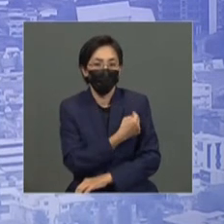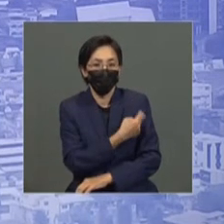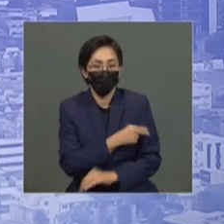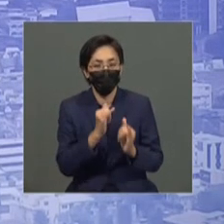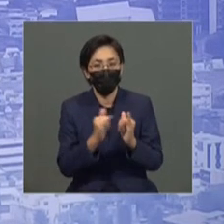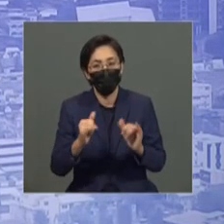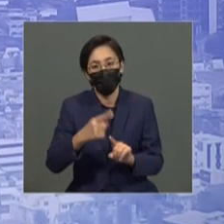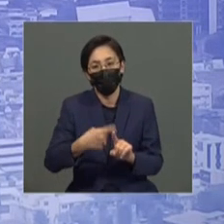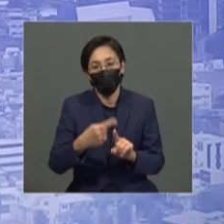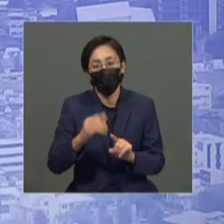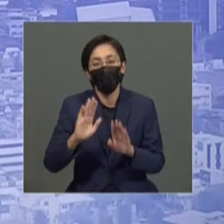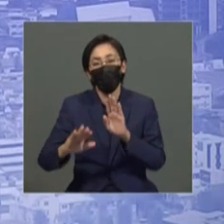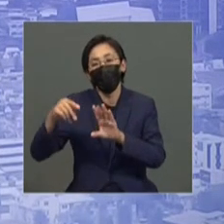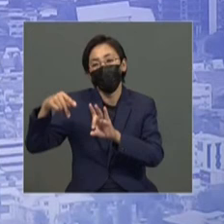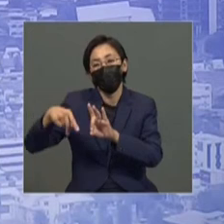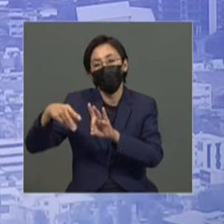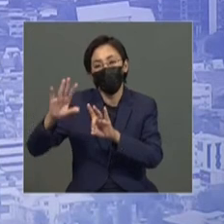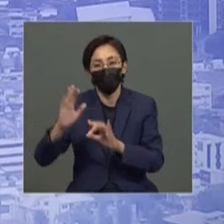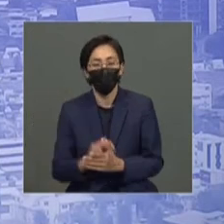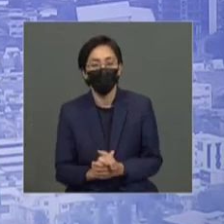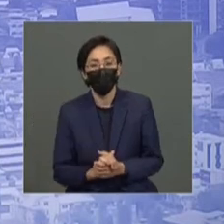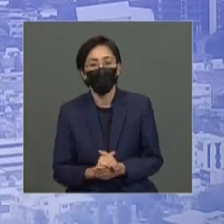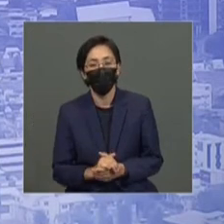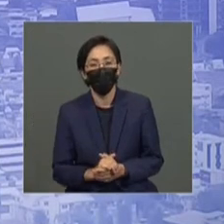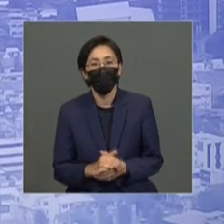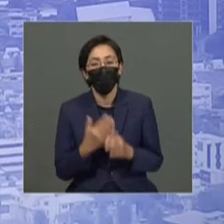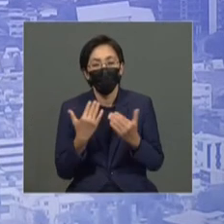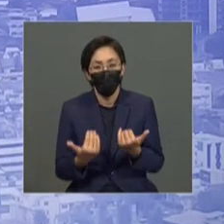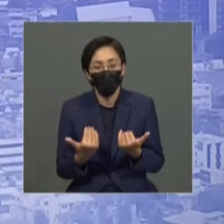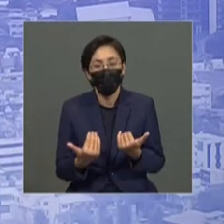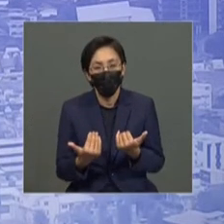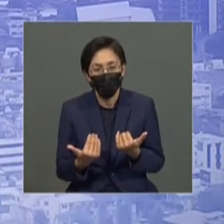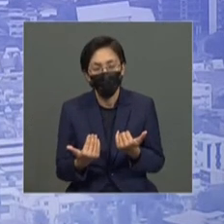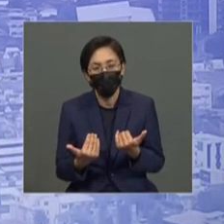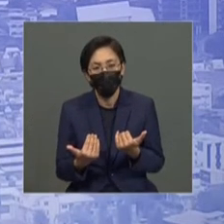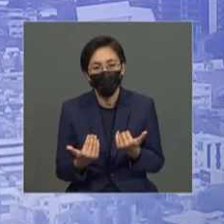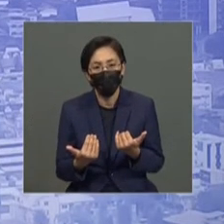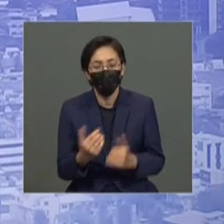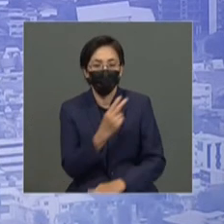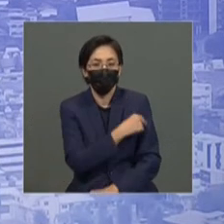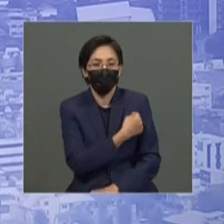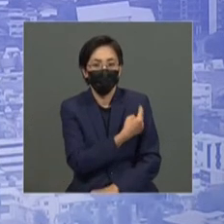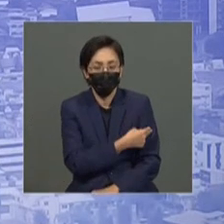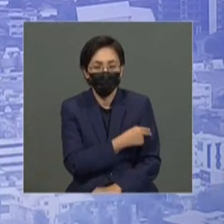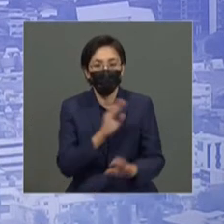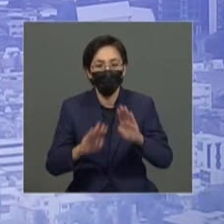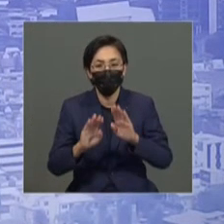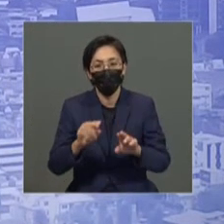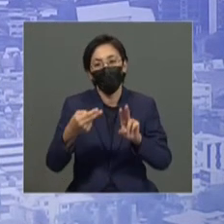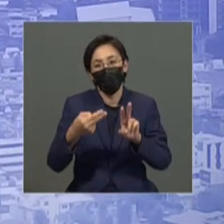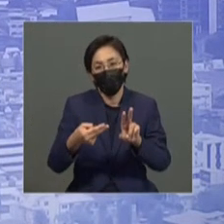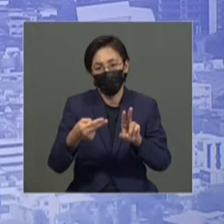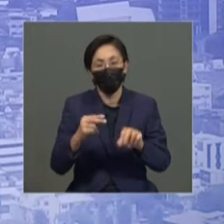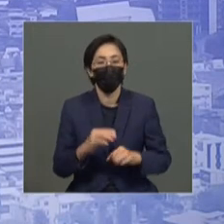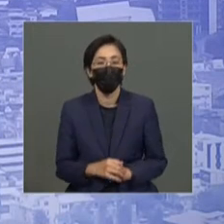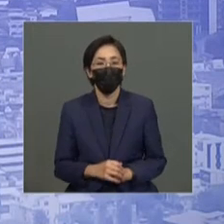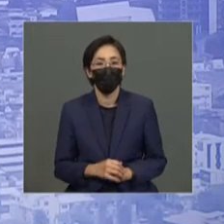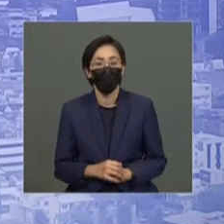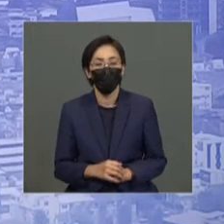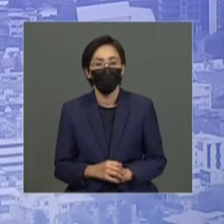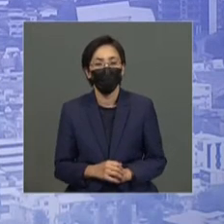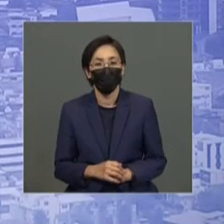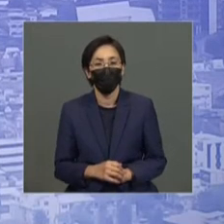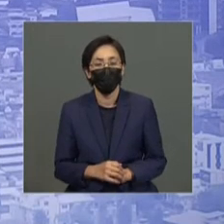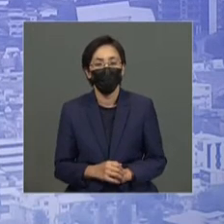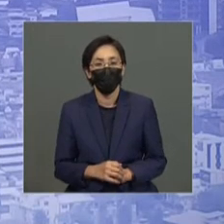ลสนามที่ 8,000 กว่ารวมๆแล้วเนี่ยยังอยู่ในโรงพยาบาลประมาณ 20,000 นะคะในจ